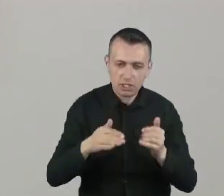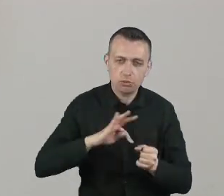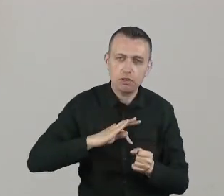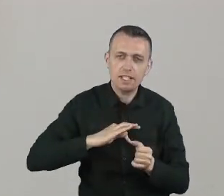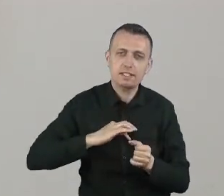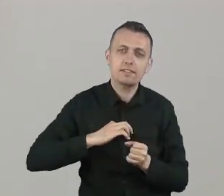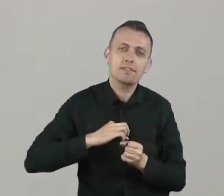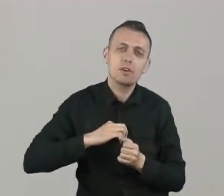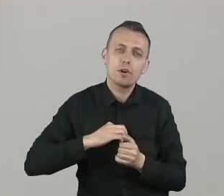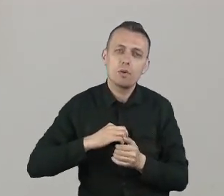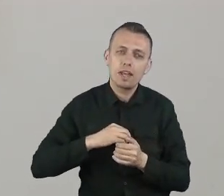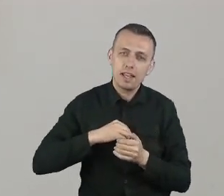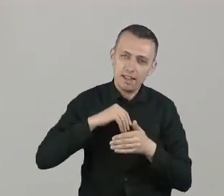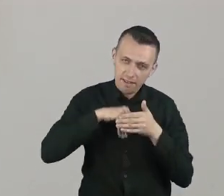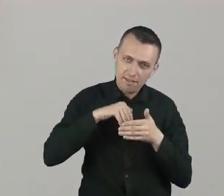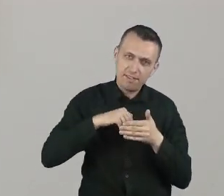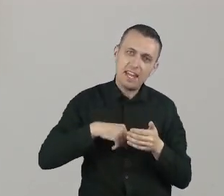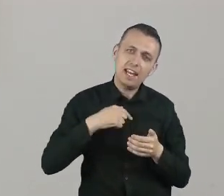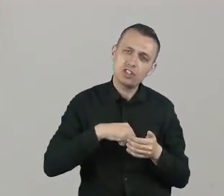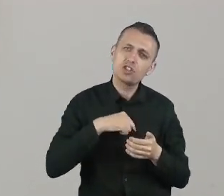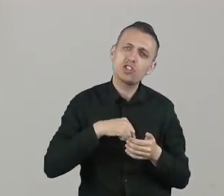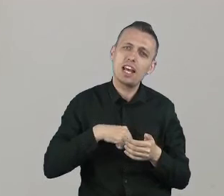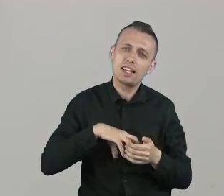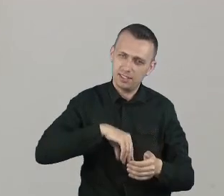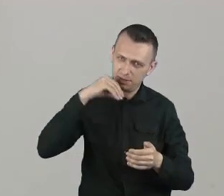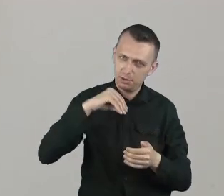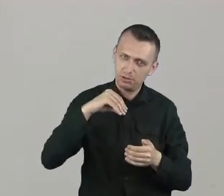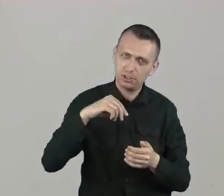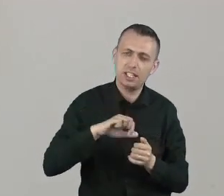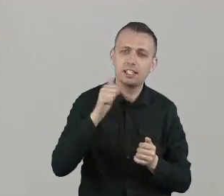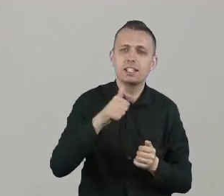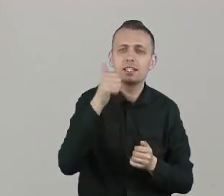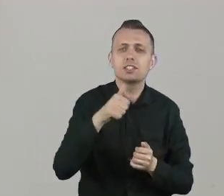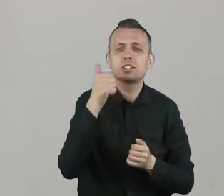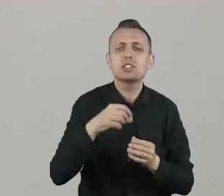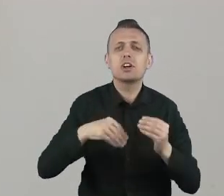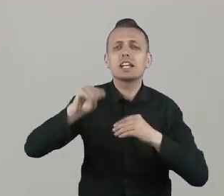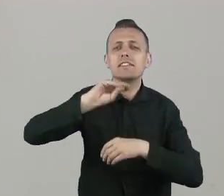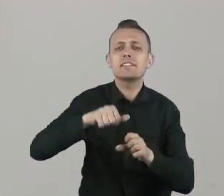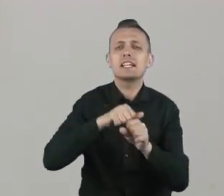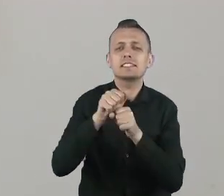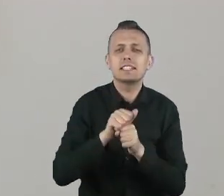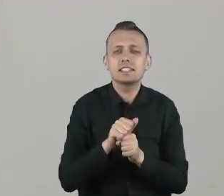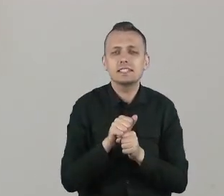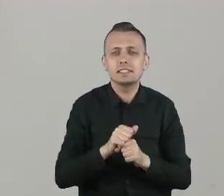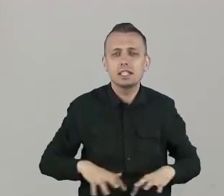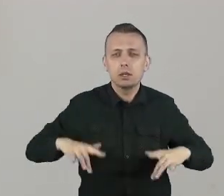poezji zanika przez między innymi dlatego, że coraz więcej jest naśladowania takich światowych i po prostu popularnych